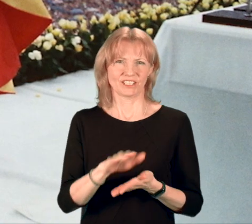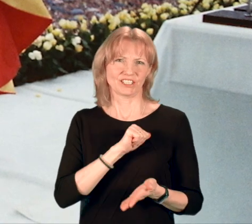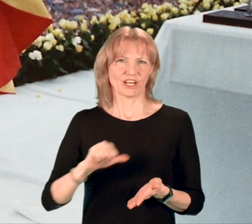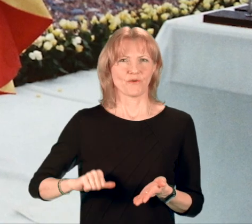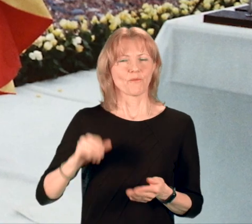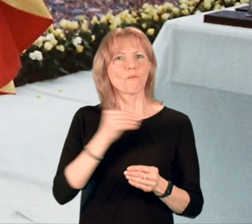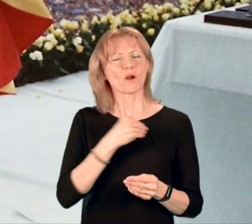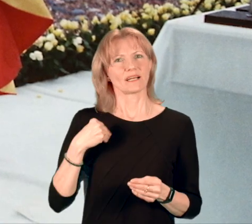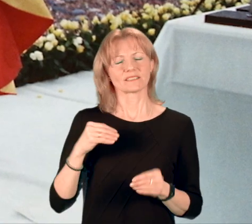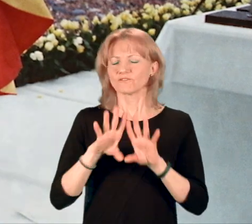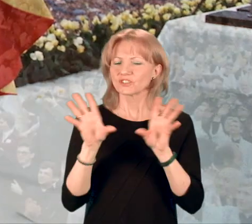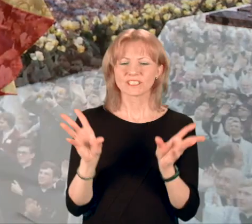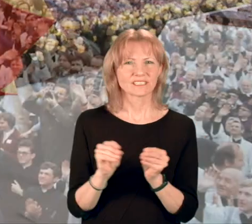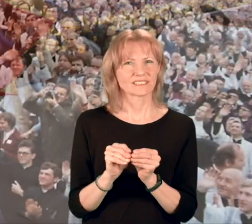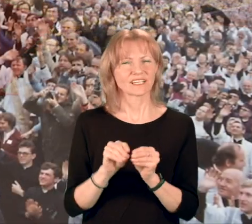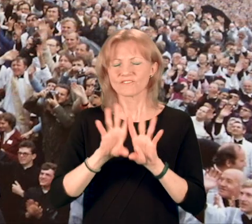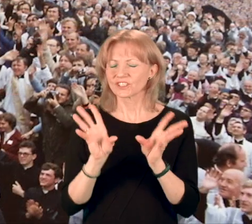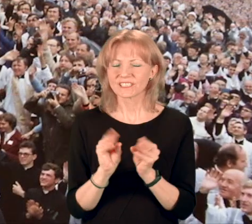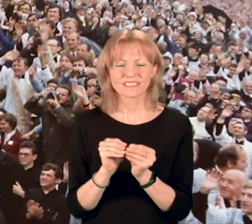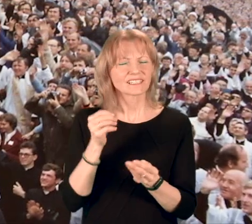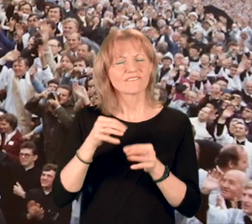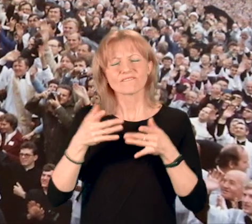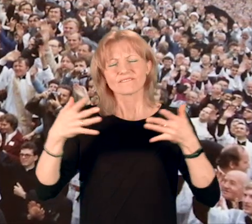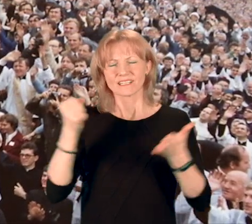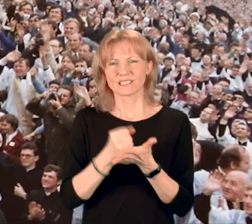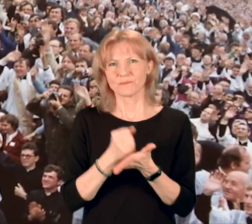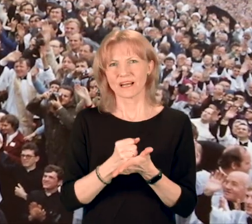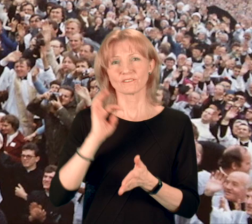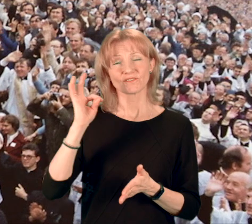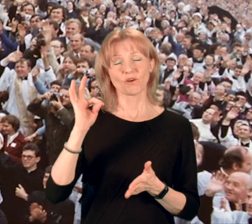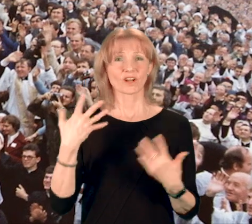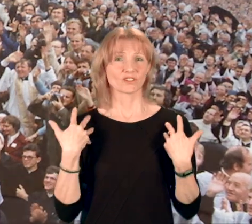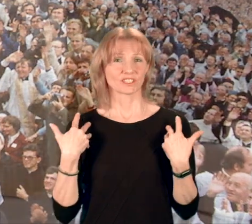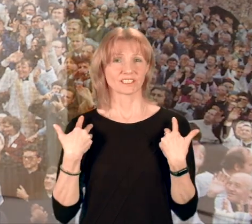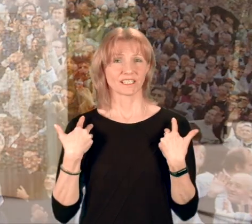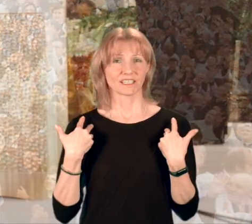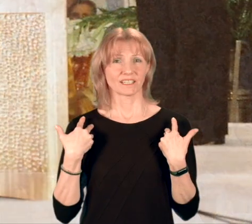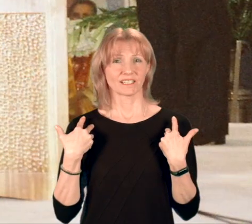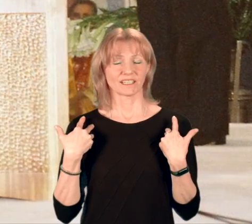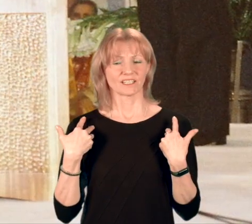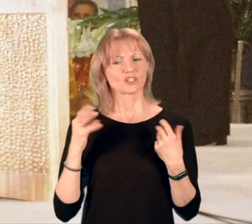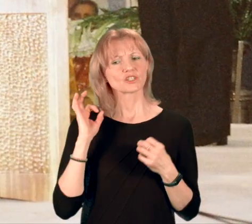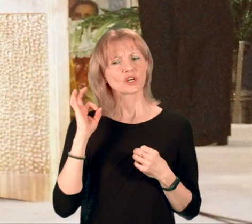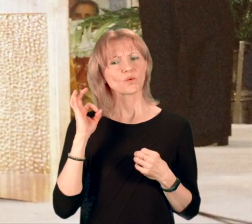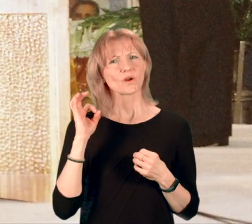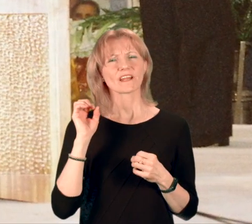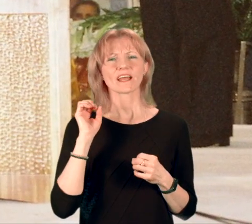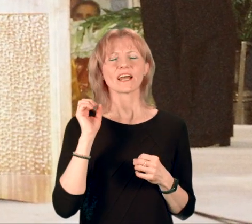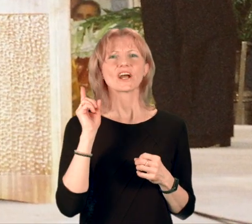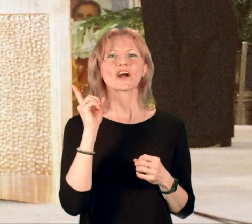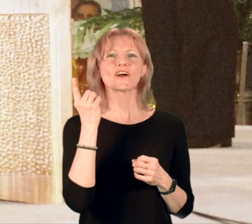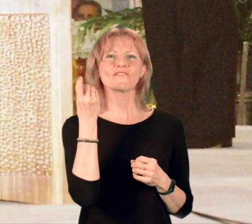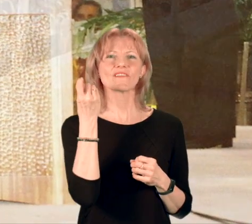Polacy wszystkie niezliczone sprawy swojego życia, zwłaszcza